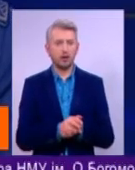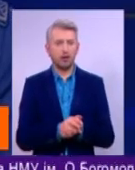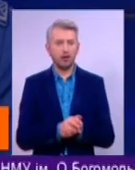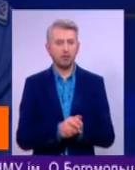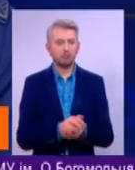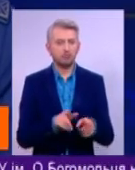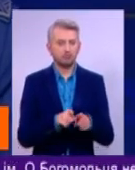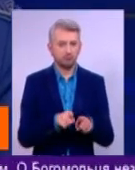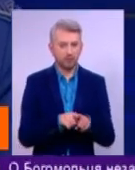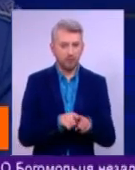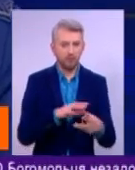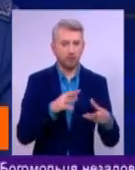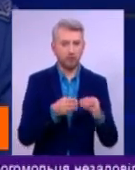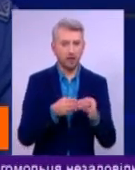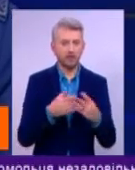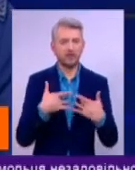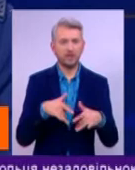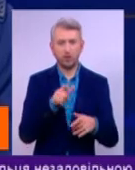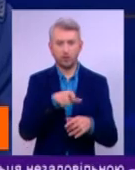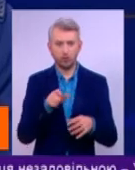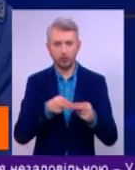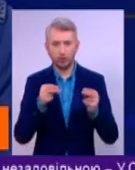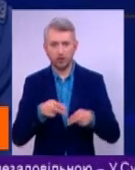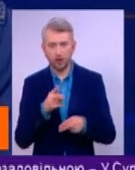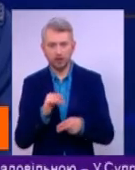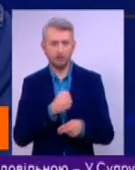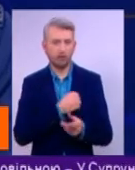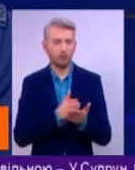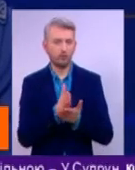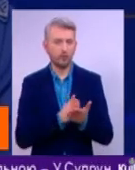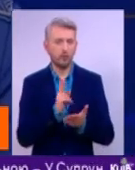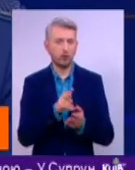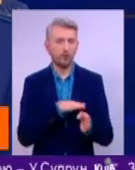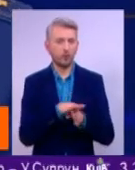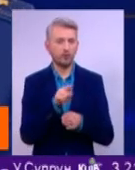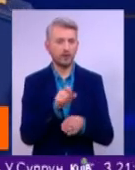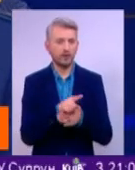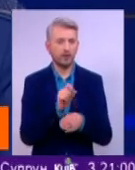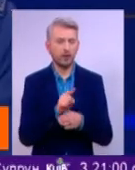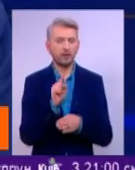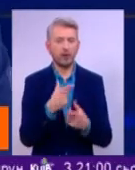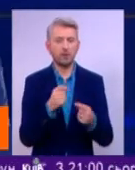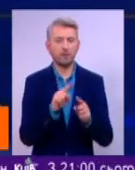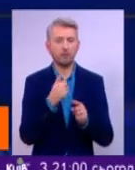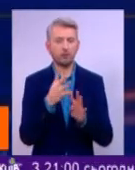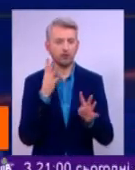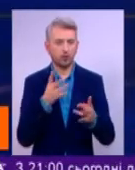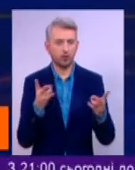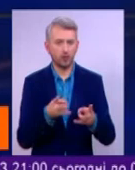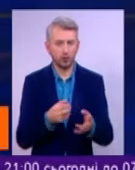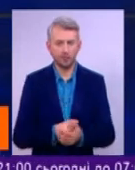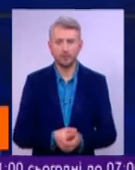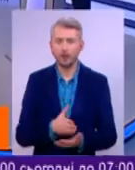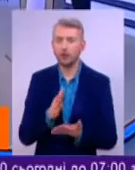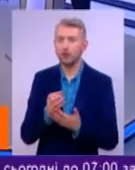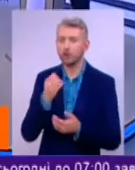висвобождаються, звільняються люди, контрактники, військовослужбовці, які виконують ці завдання там, де в першу чергу необхідно. Угу. Є